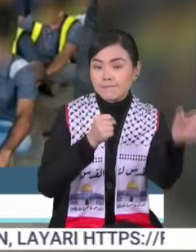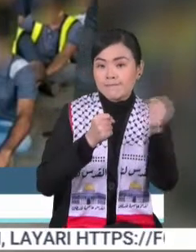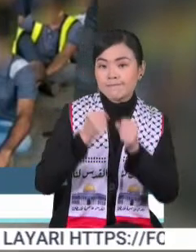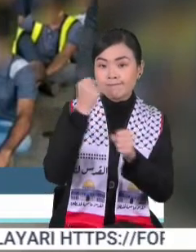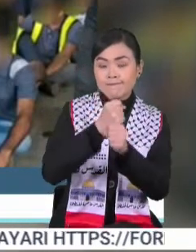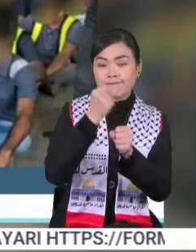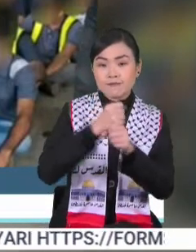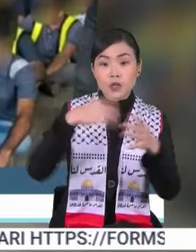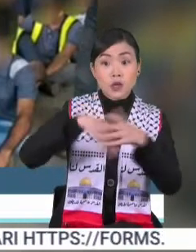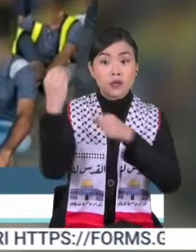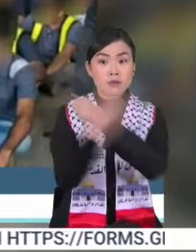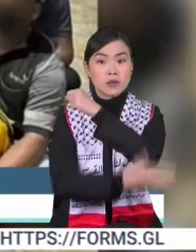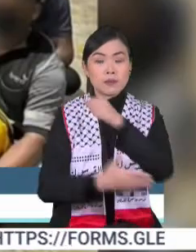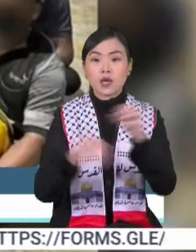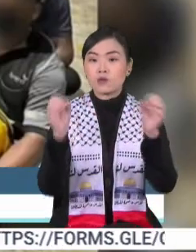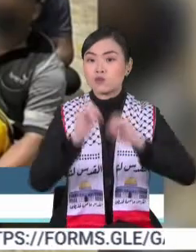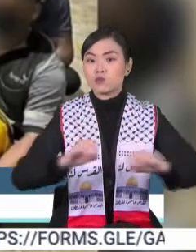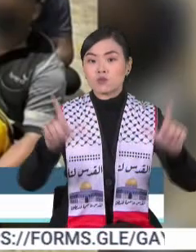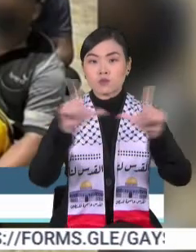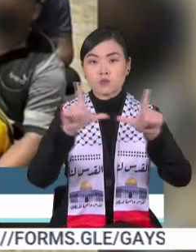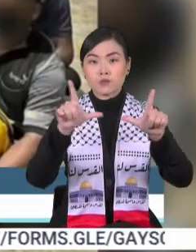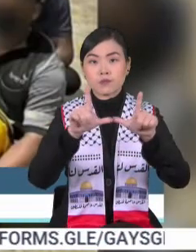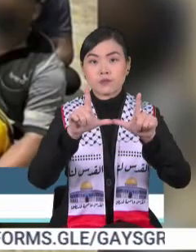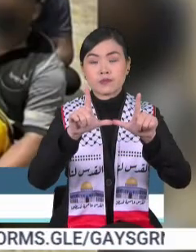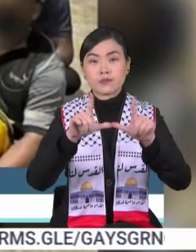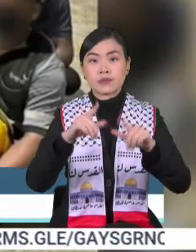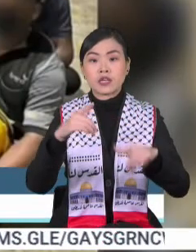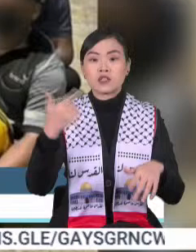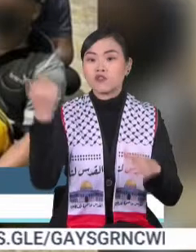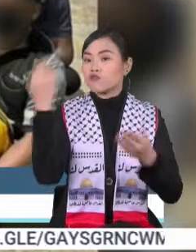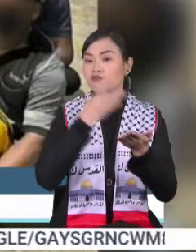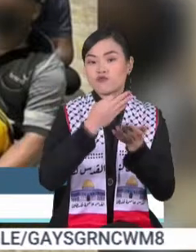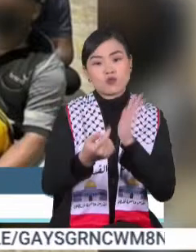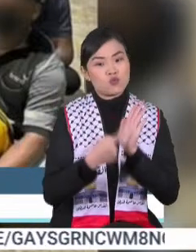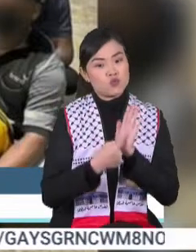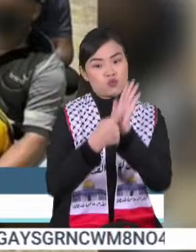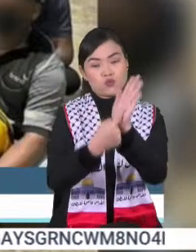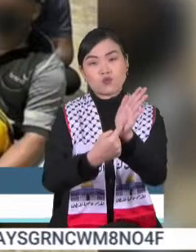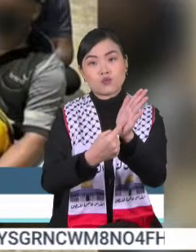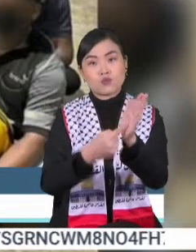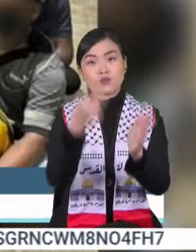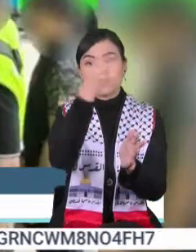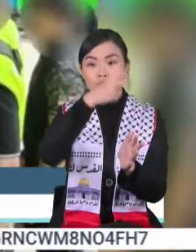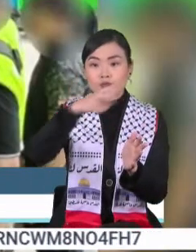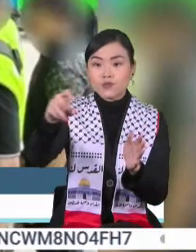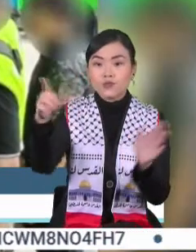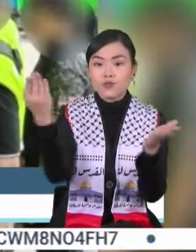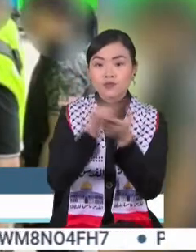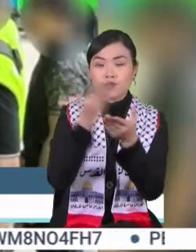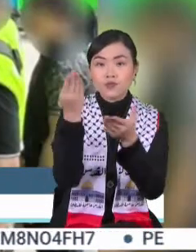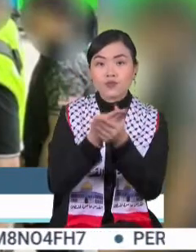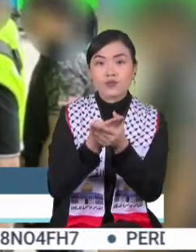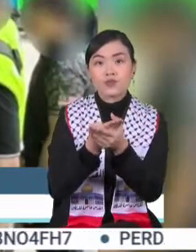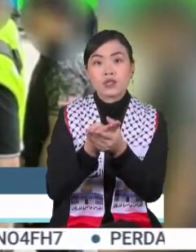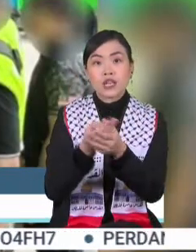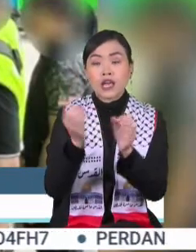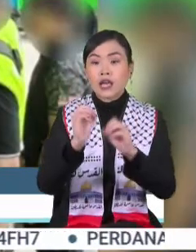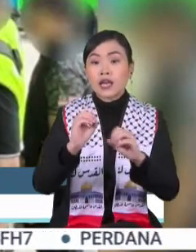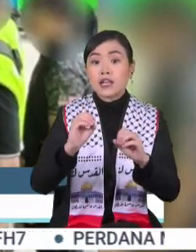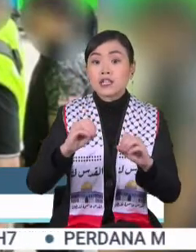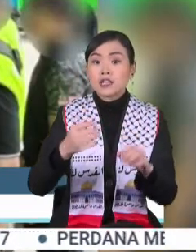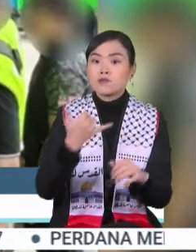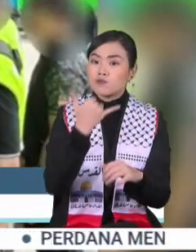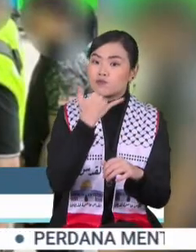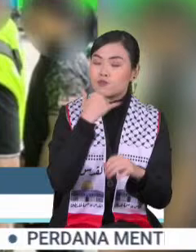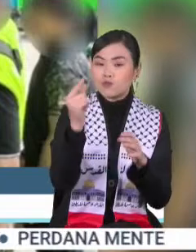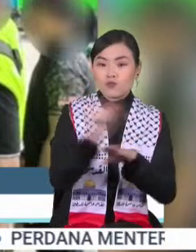mempunyai permit kerja yang sah mereka gagal Kemukakan sebarang dokumen perjalanan sah tinggal lebih masa salah guna pas lawatan